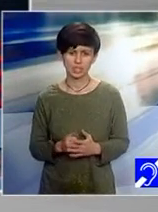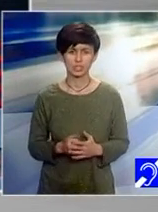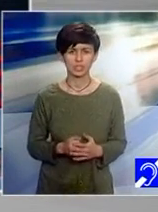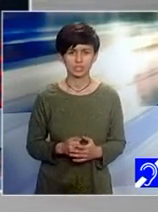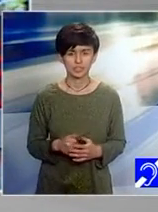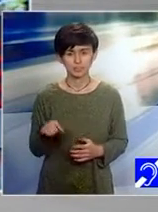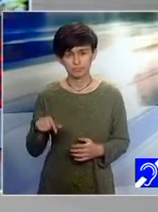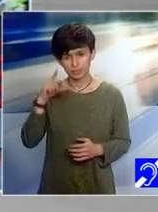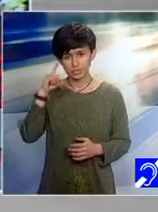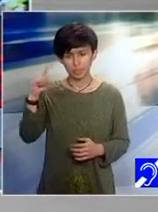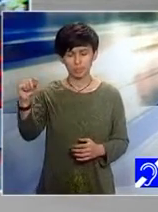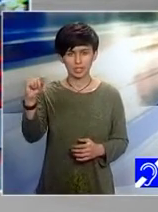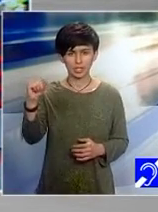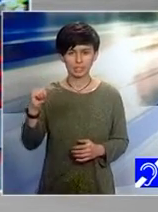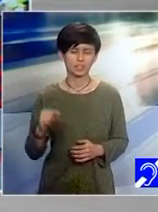acestea și